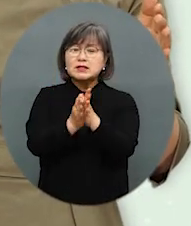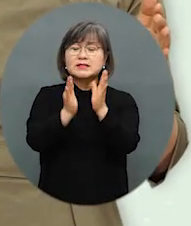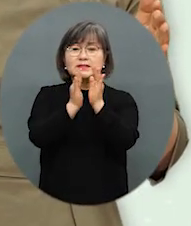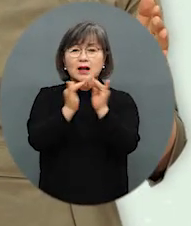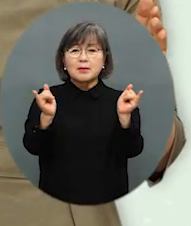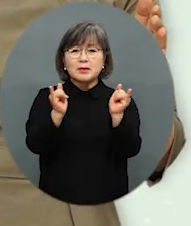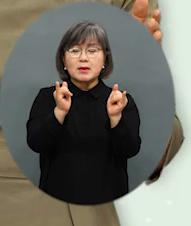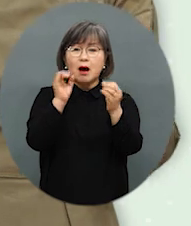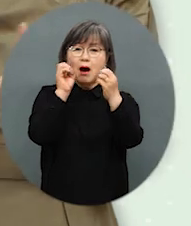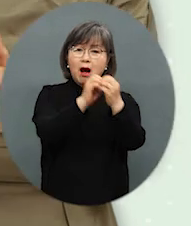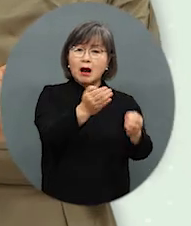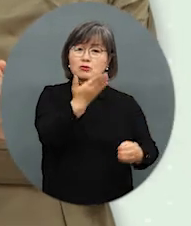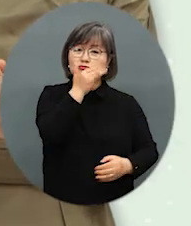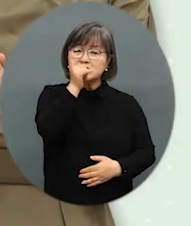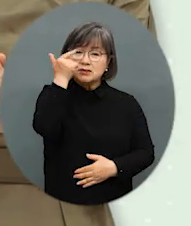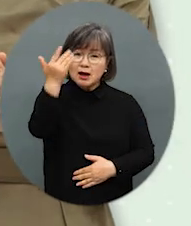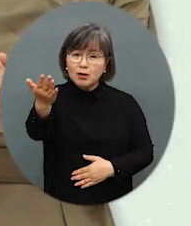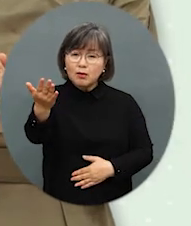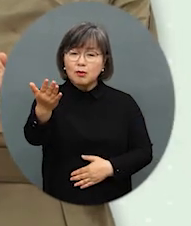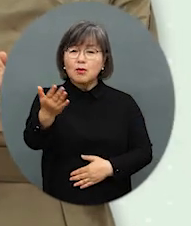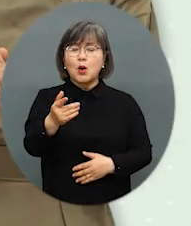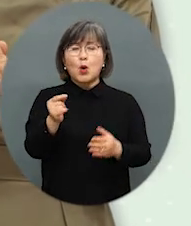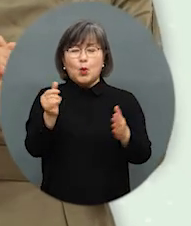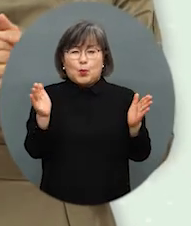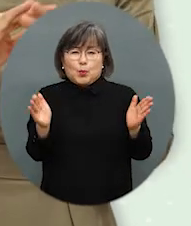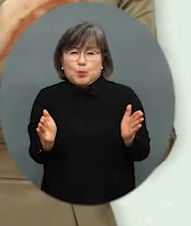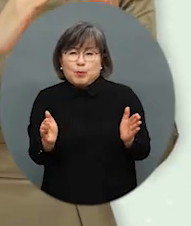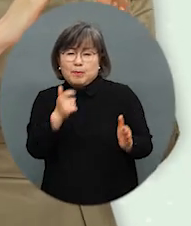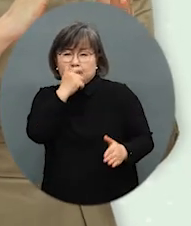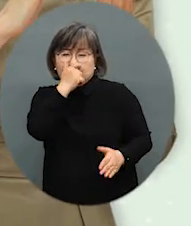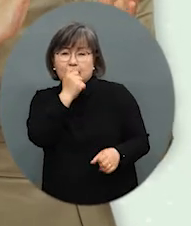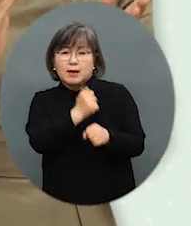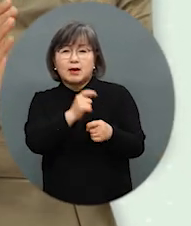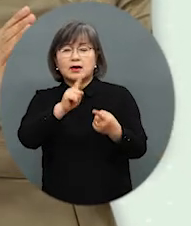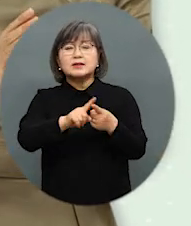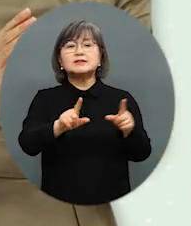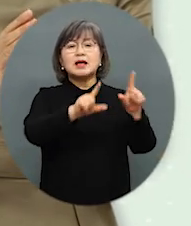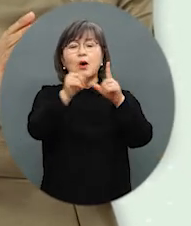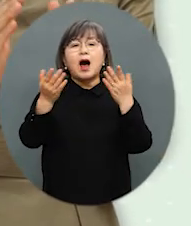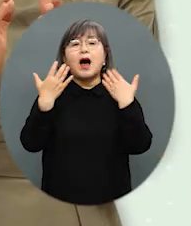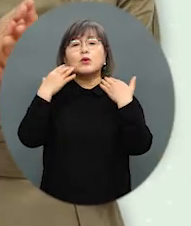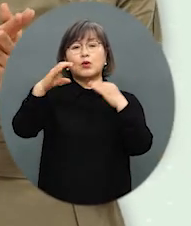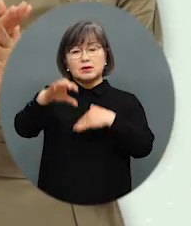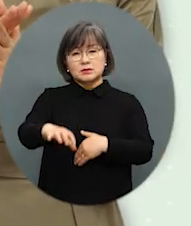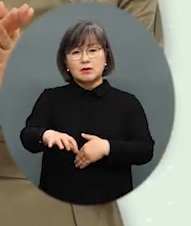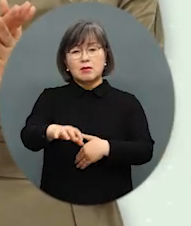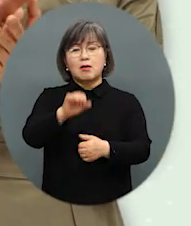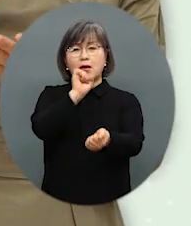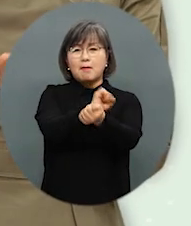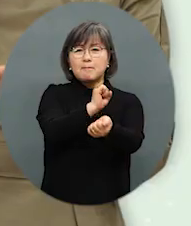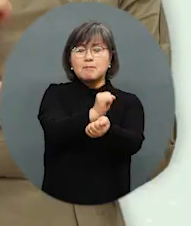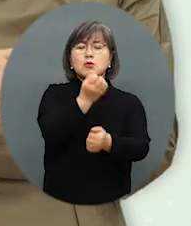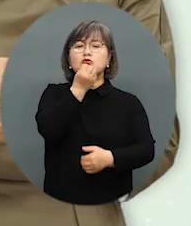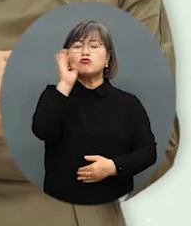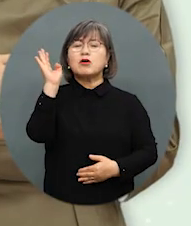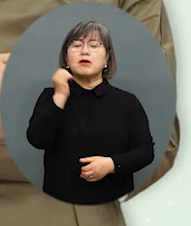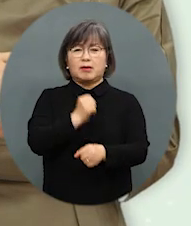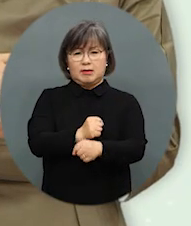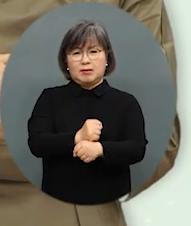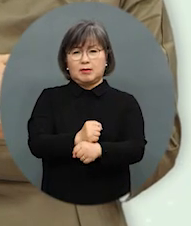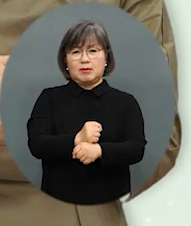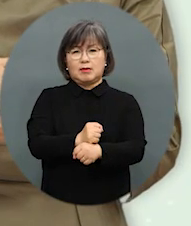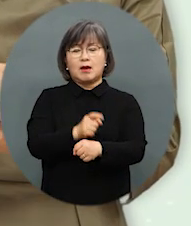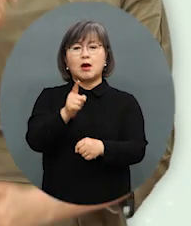모든 사람이 다 독감에 걸릴까요? 좁은 공간에서 함께 생활하는 학교에서 감염병은 쉽게